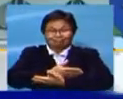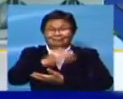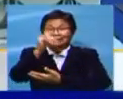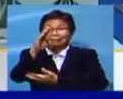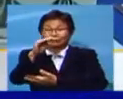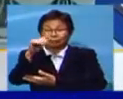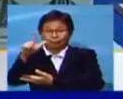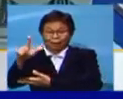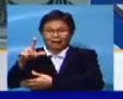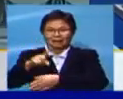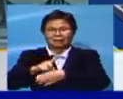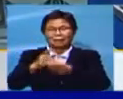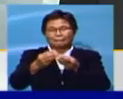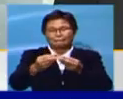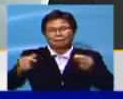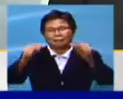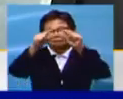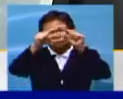Asia Pasir